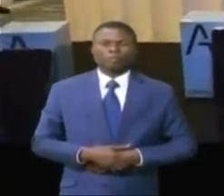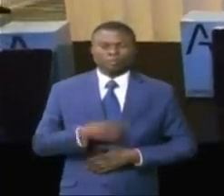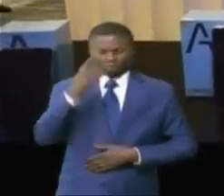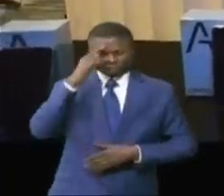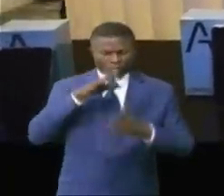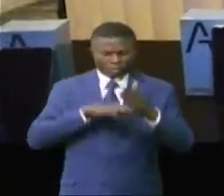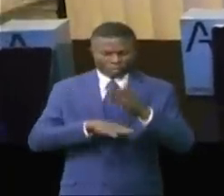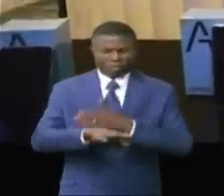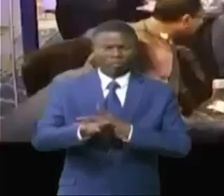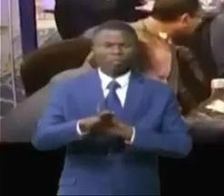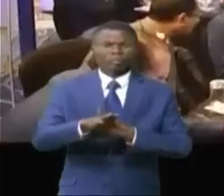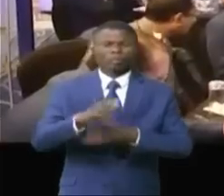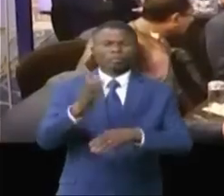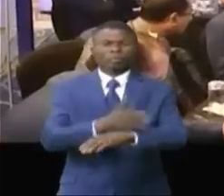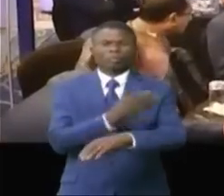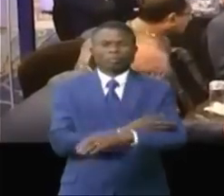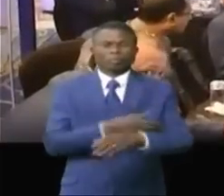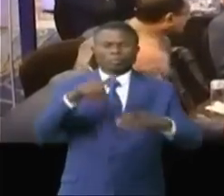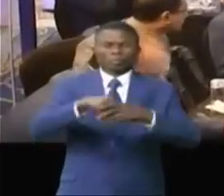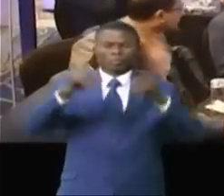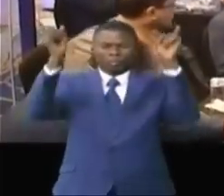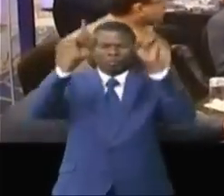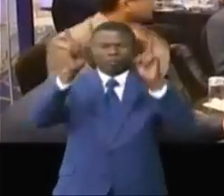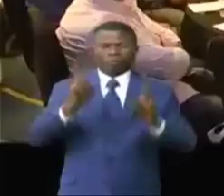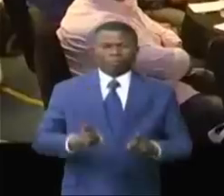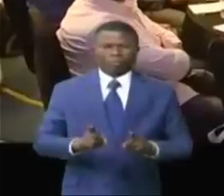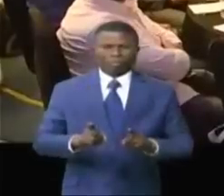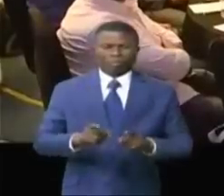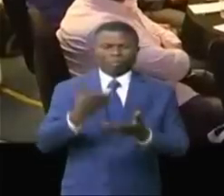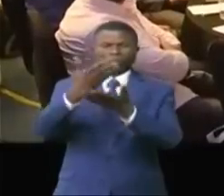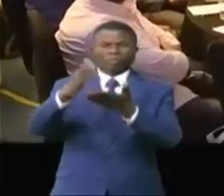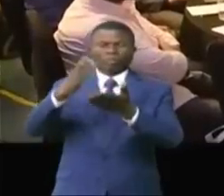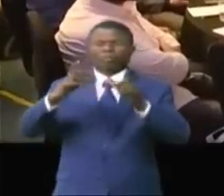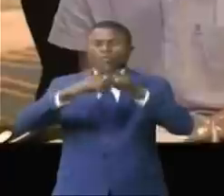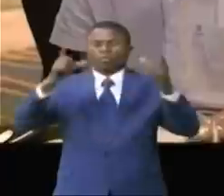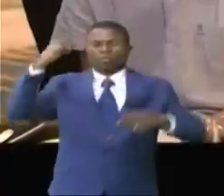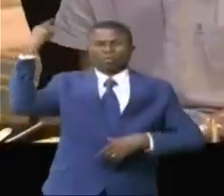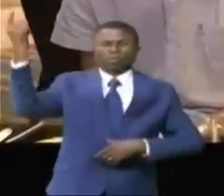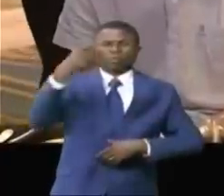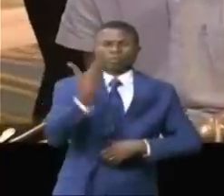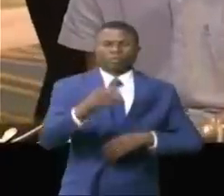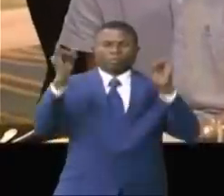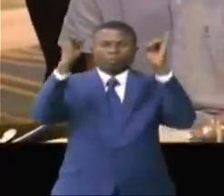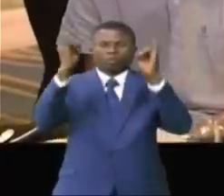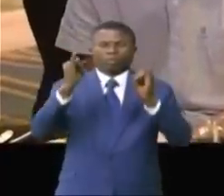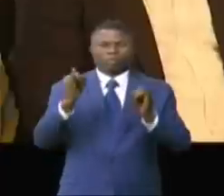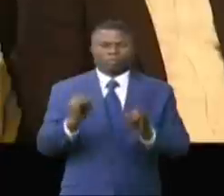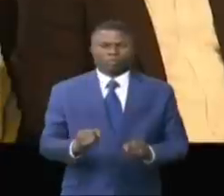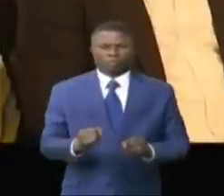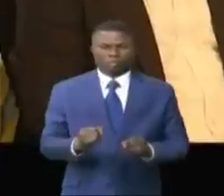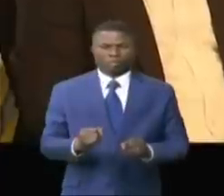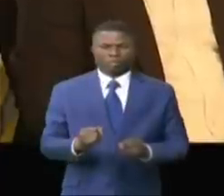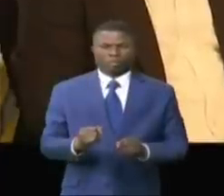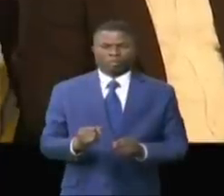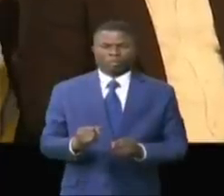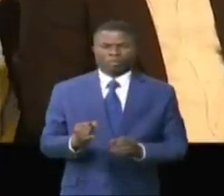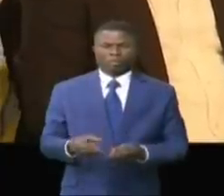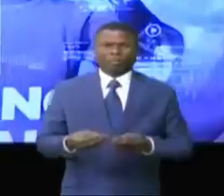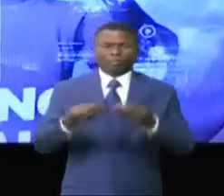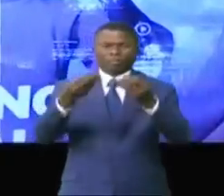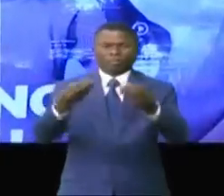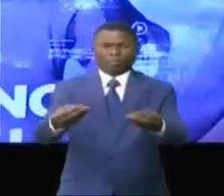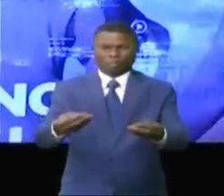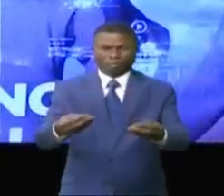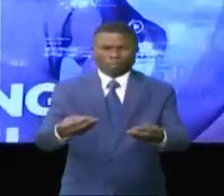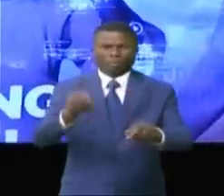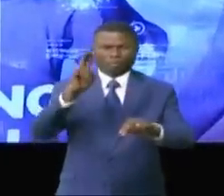accélère sa croissance en Afrique. Ses plus grands distributeurs mondiaux de produits électroniques viennent de poser ses valises